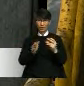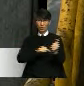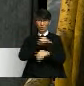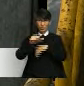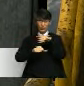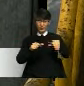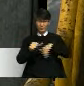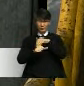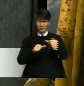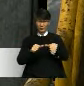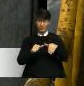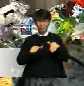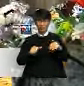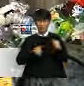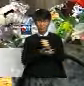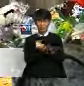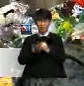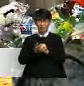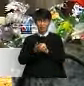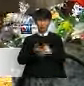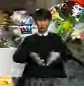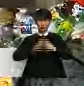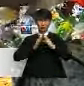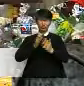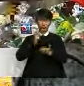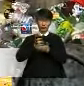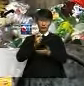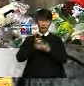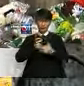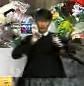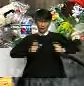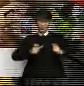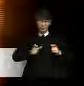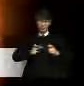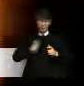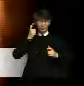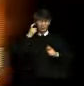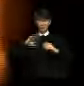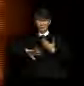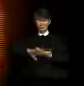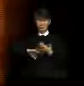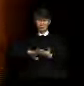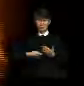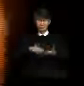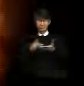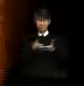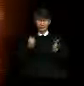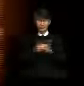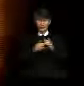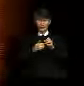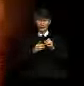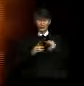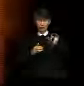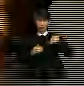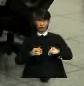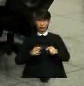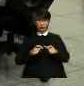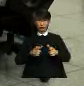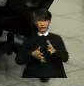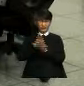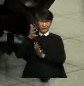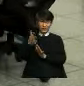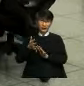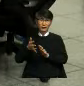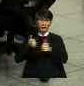환경 영향 평가 법과 건축법에 돼지 범위와 면적에 대한 개념이 다르다 고 지적했습니다 여주시 는 판결문을 검토한